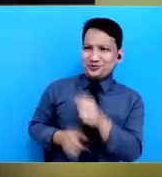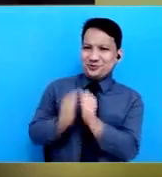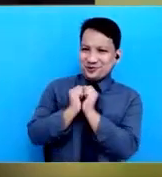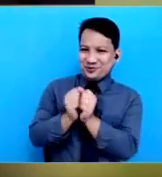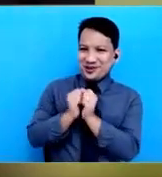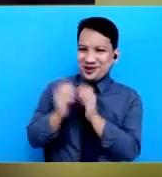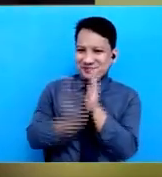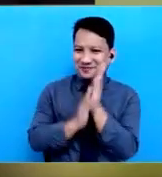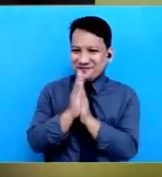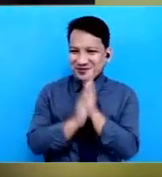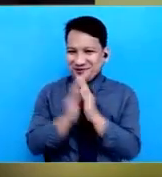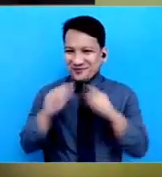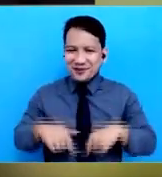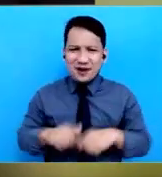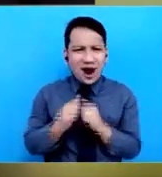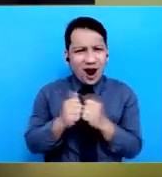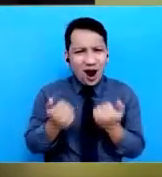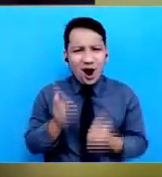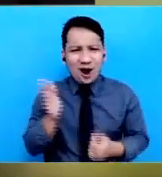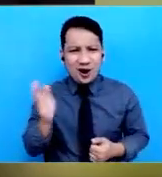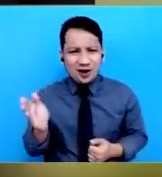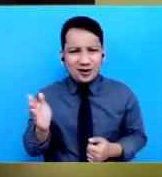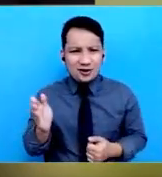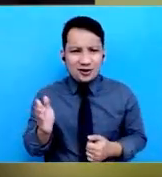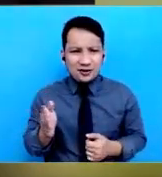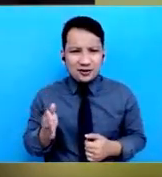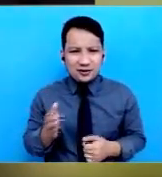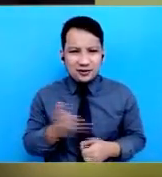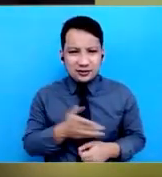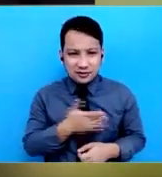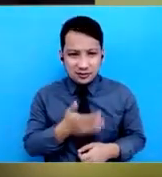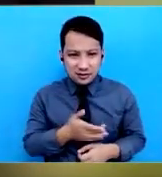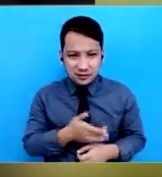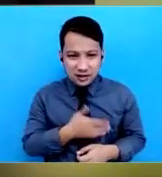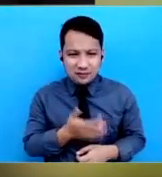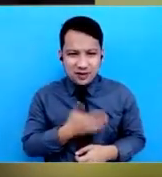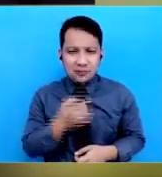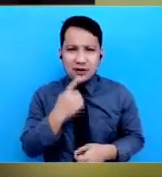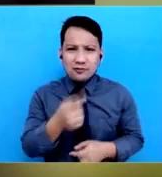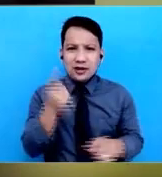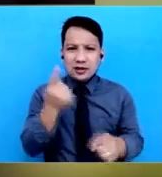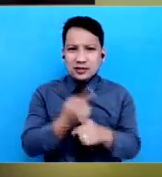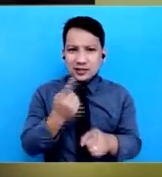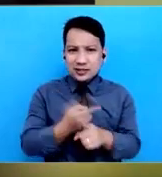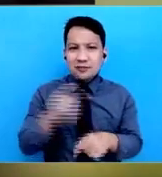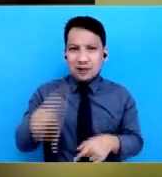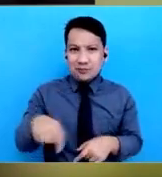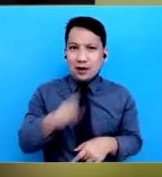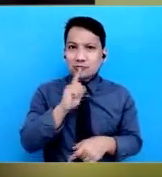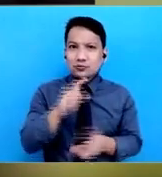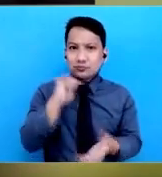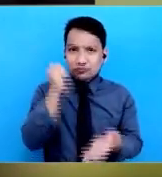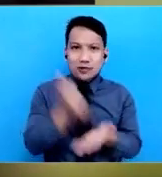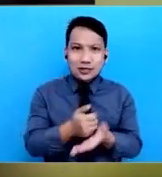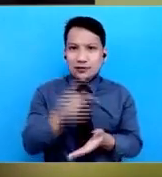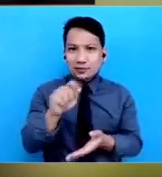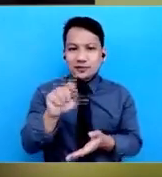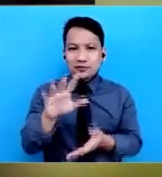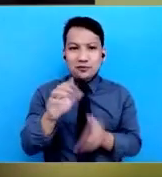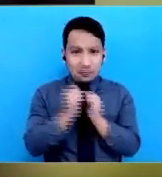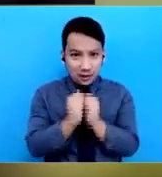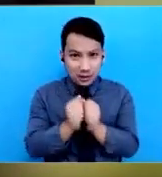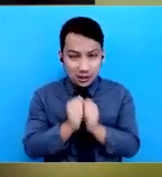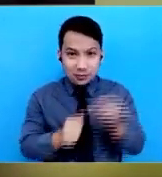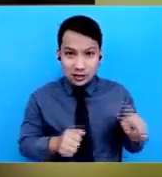lahat, kamusta ba ang pakiramdam na maging isang ganap na kapatid at ang makakapartner mo pa is si